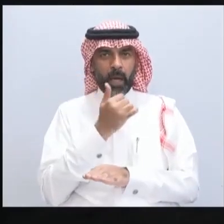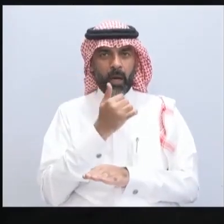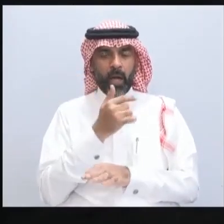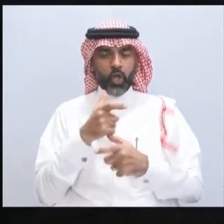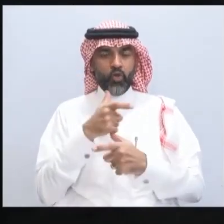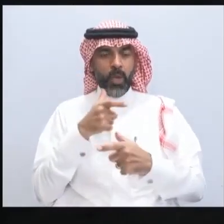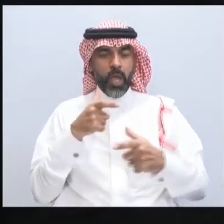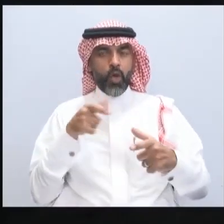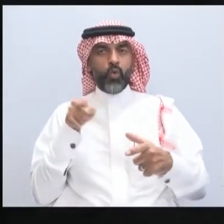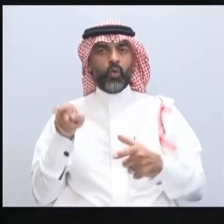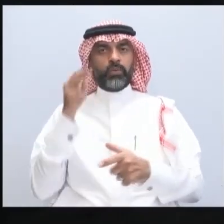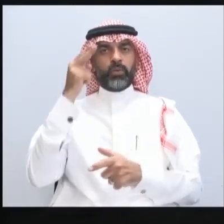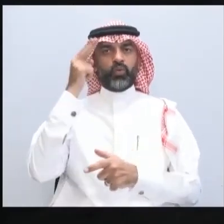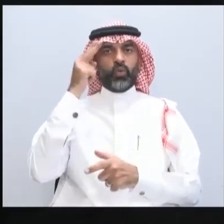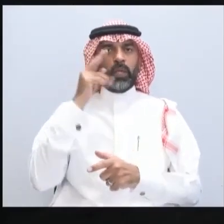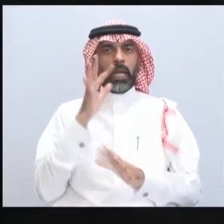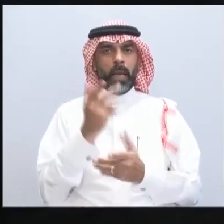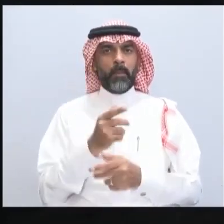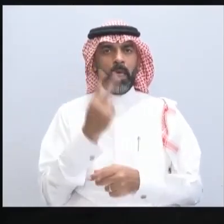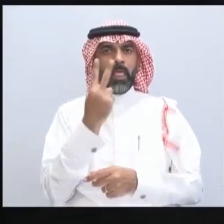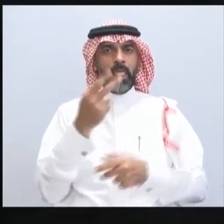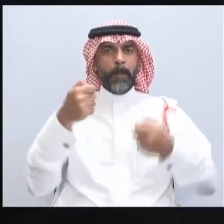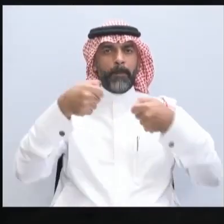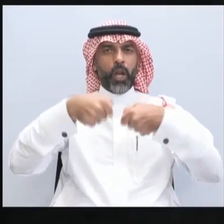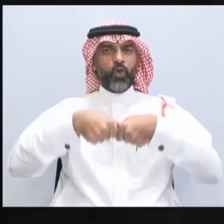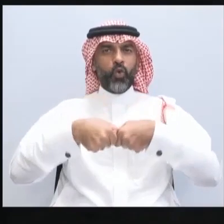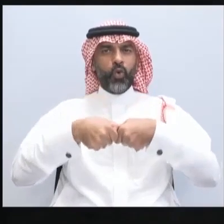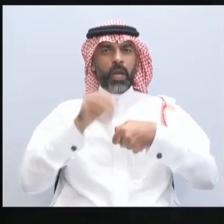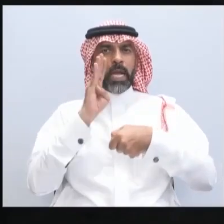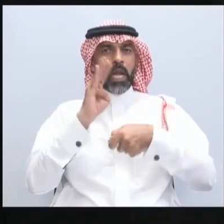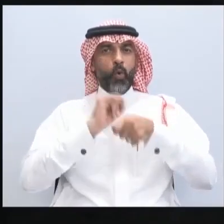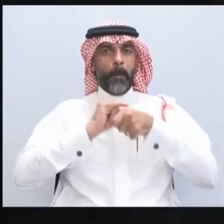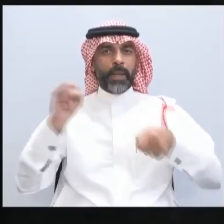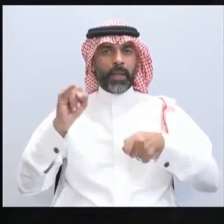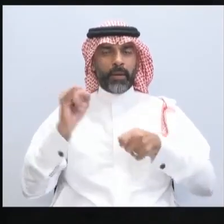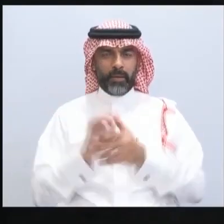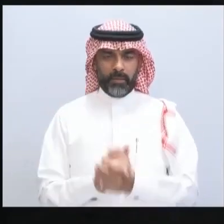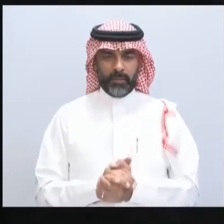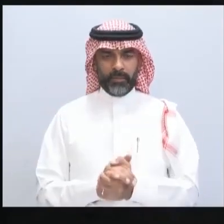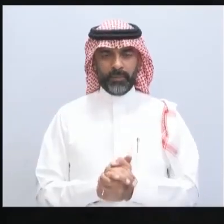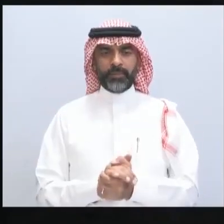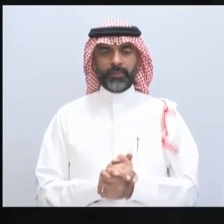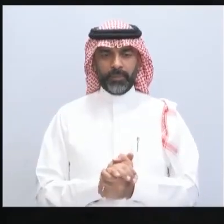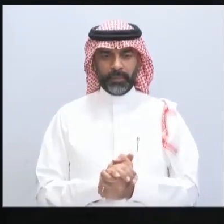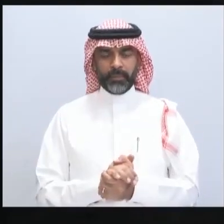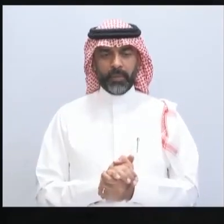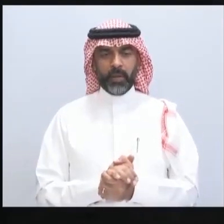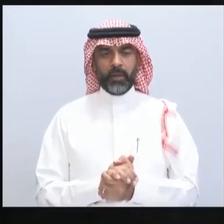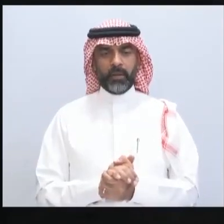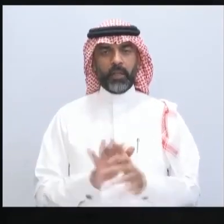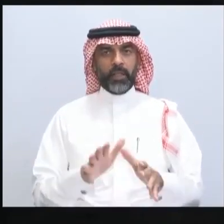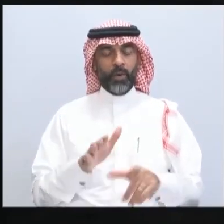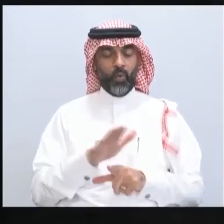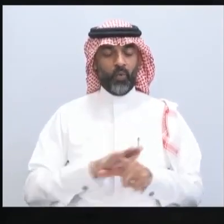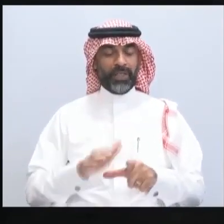بمساحه تقدر بالمليونين كيلو متر مربع اذا المملكه العربيه السعوديه وطننا